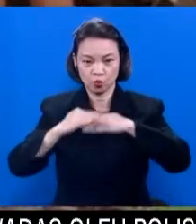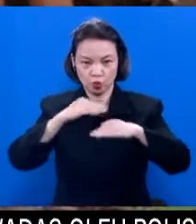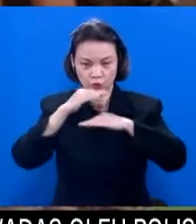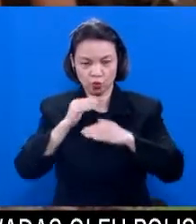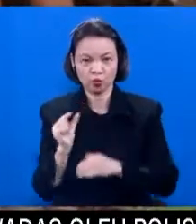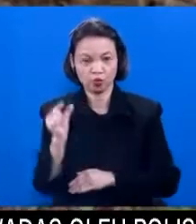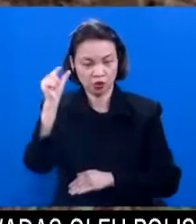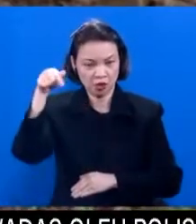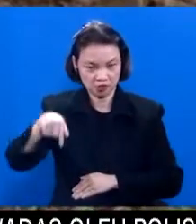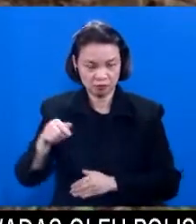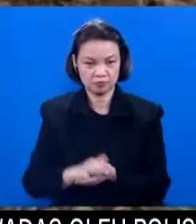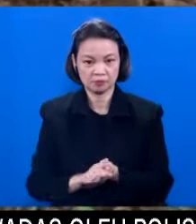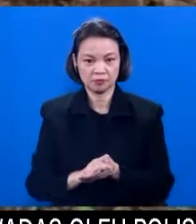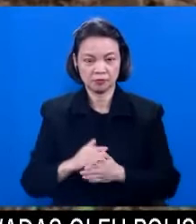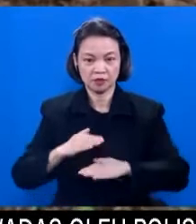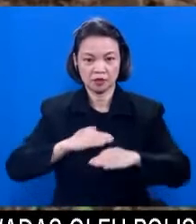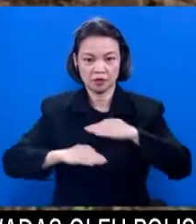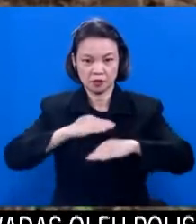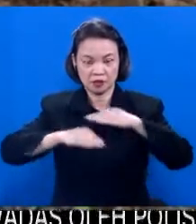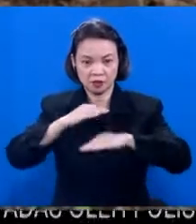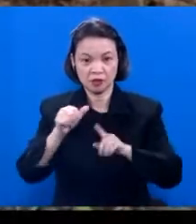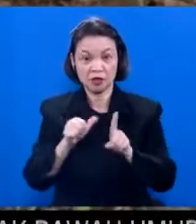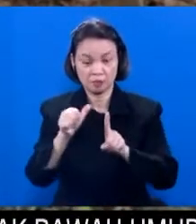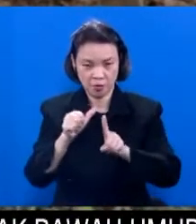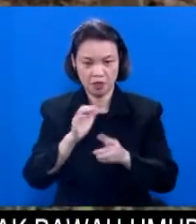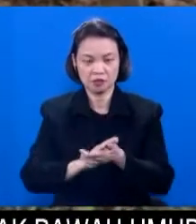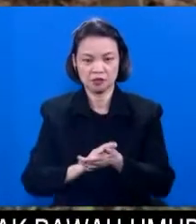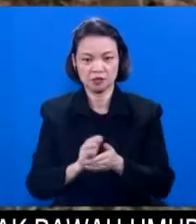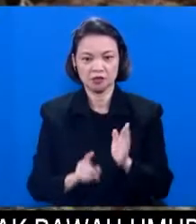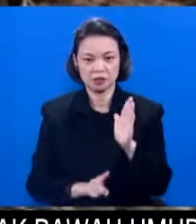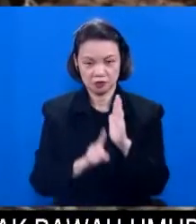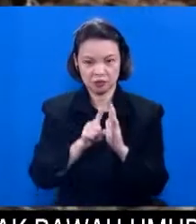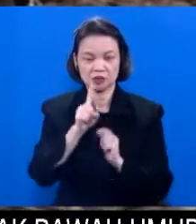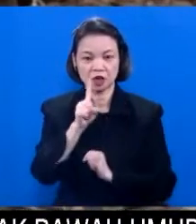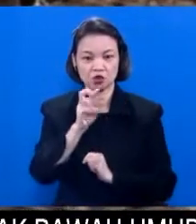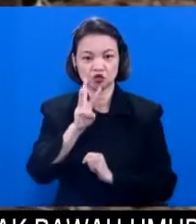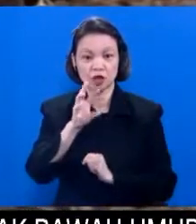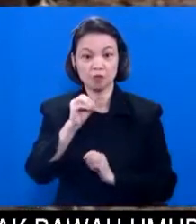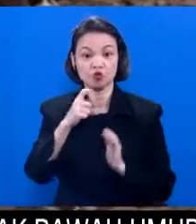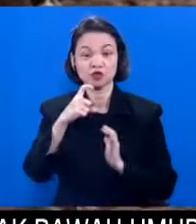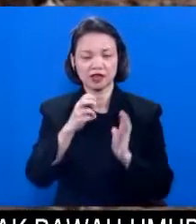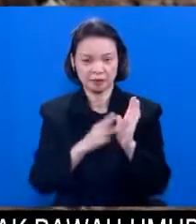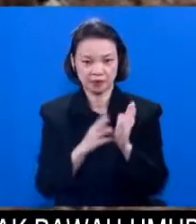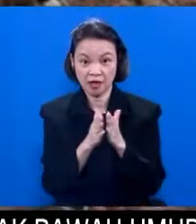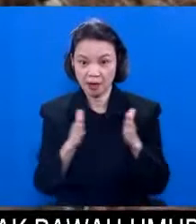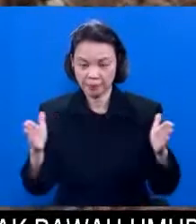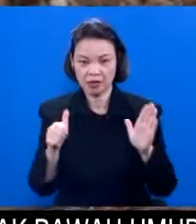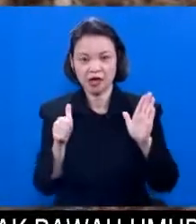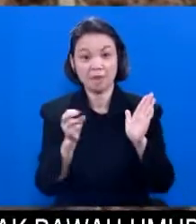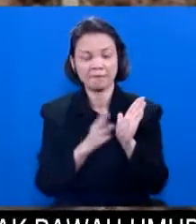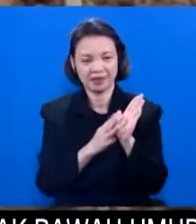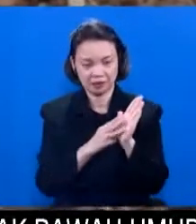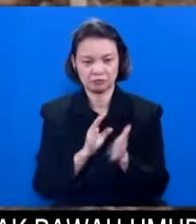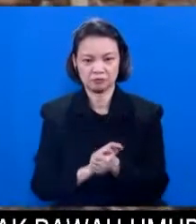utara-selatan terdiri dari 16 lapis bata merah setinggi 130 cm dengan lebar sepanjang 6 meter.